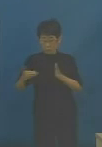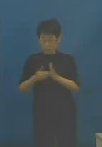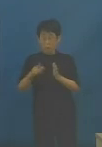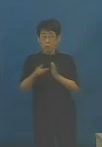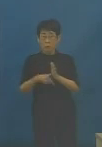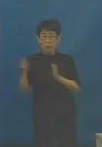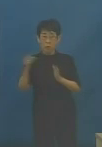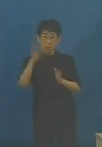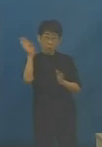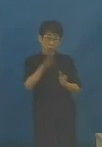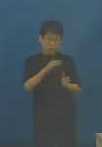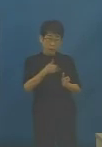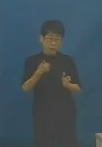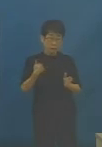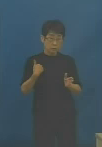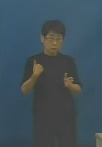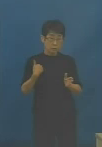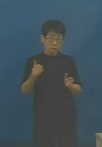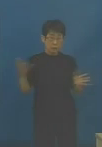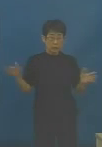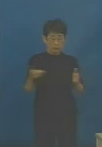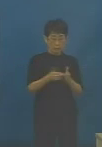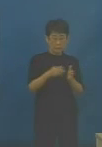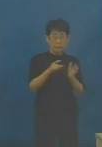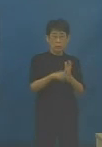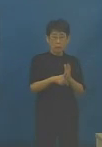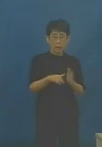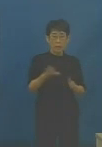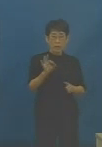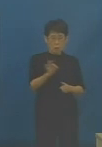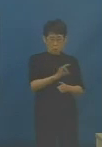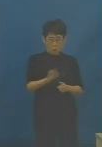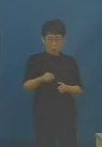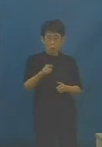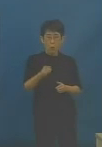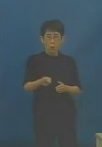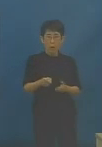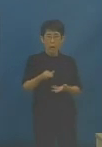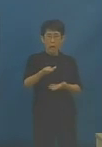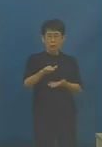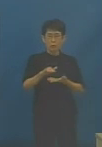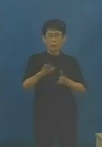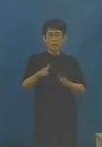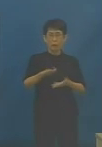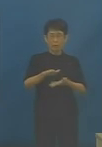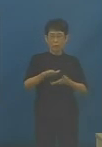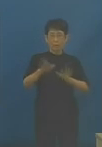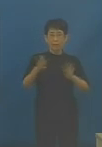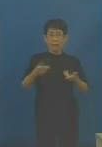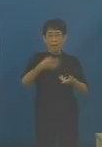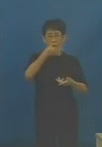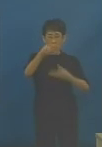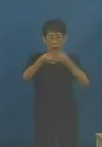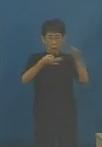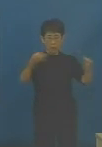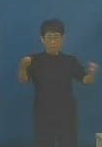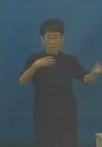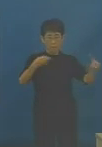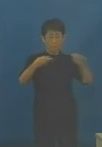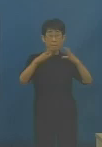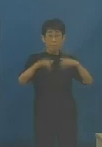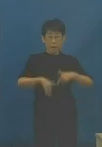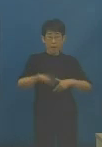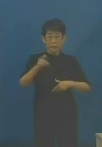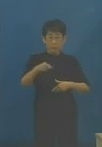か届かないというご相談は今でもございました。正直でそういうものが解消されてくるのではないかなと期待できますので